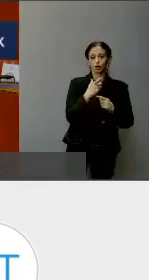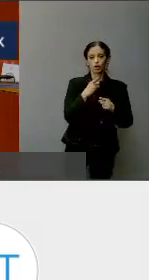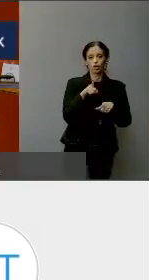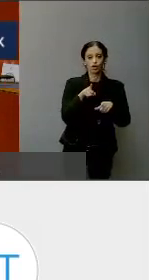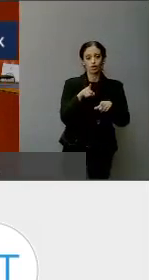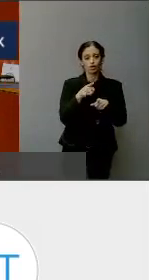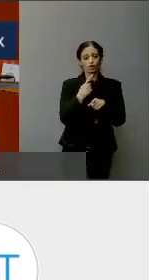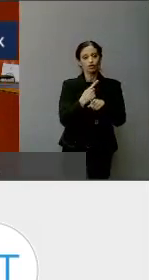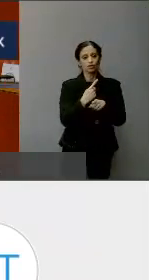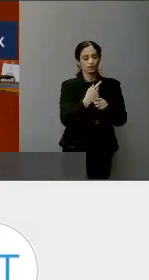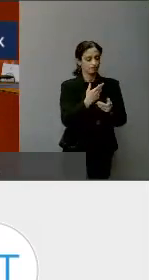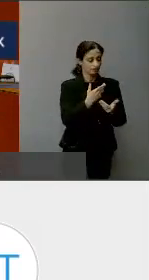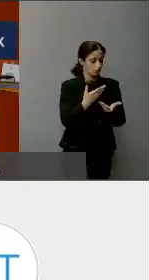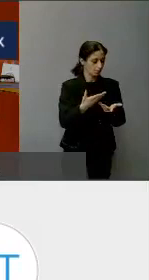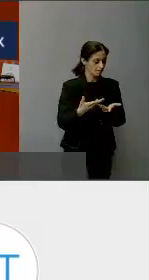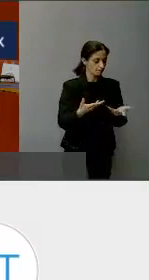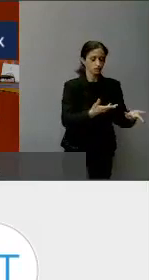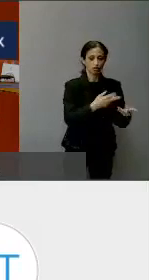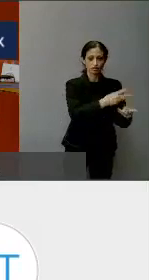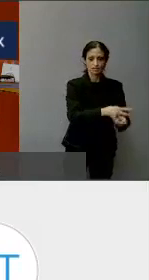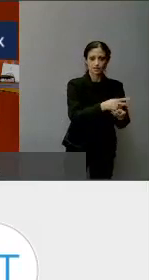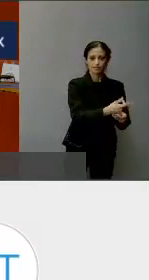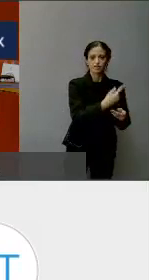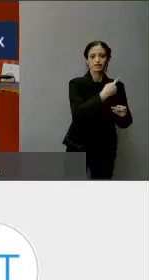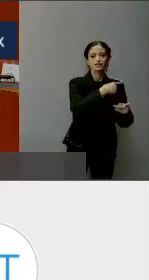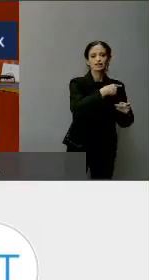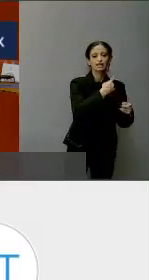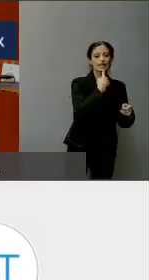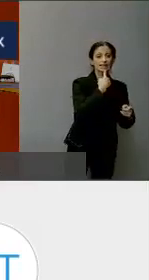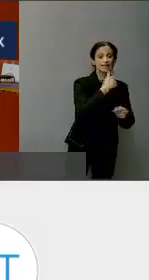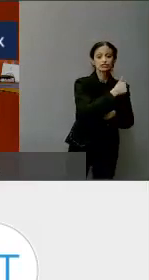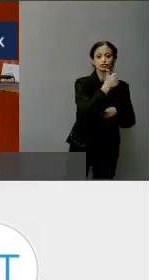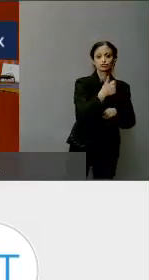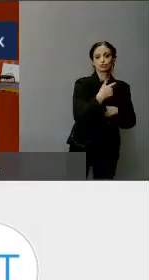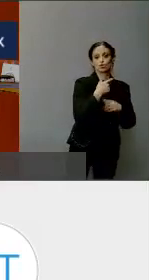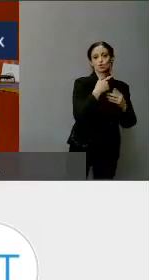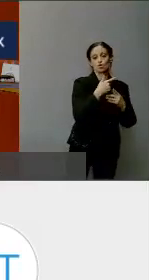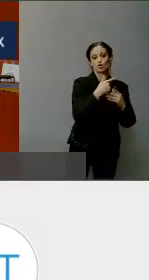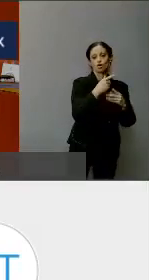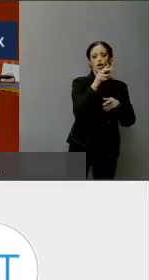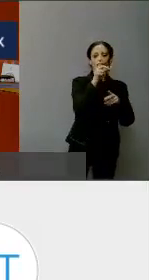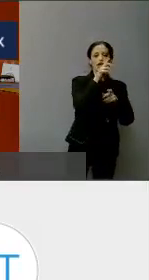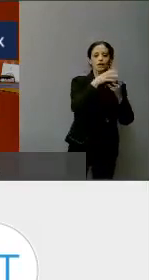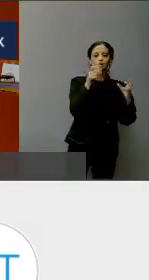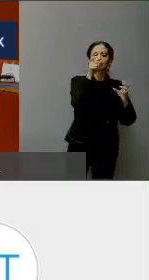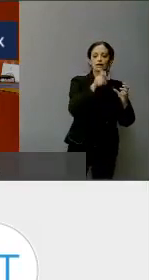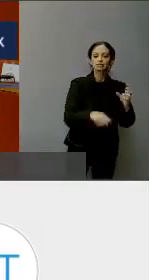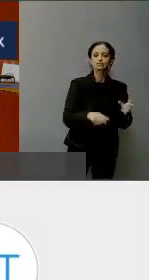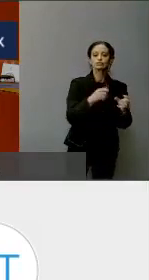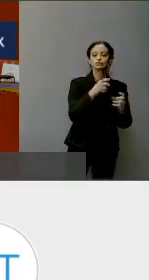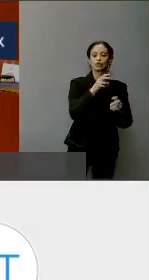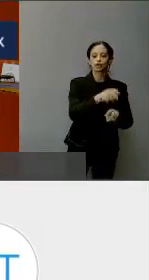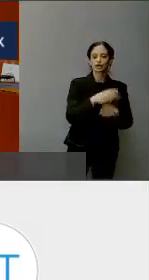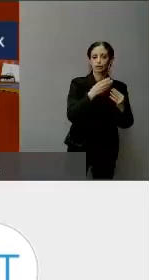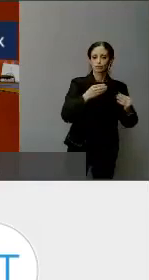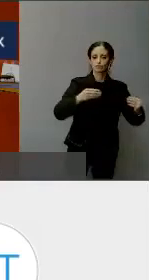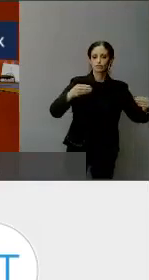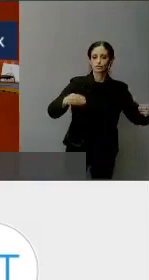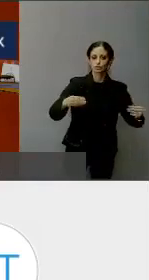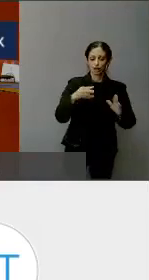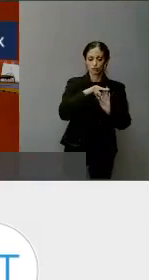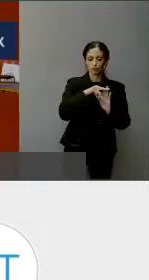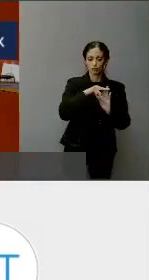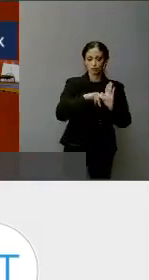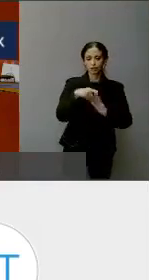dei fondi e servite esclusivamente gli imprenditori agricoli professionali come definiti dalle norme generali del puc quindi se proprio